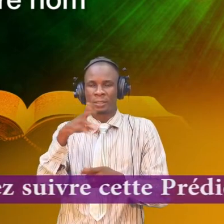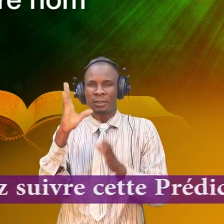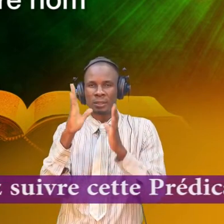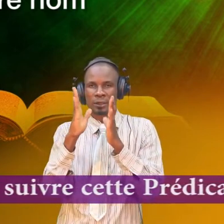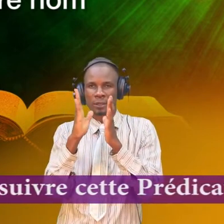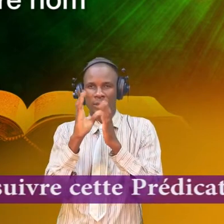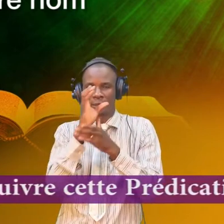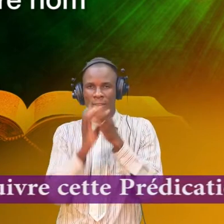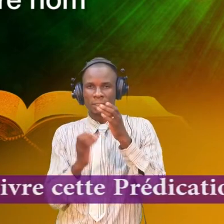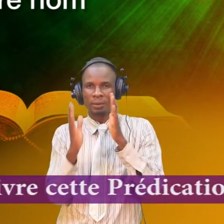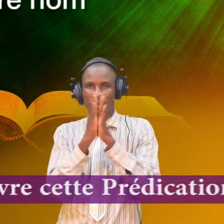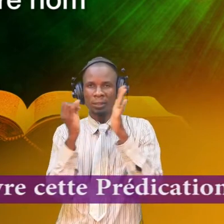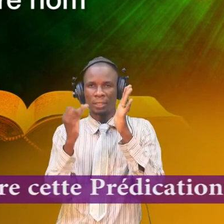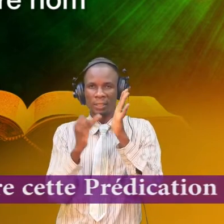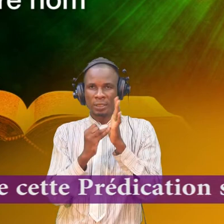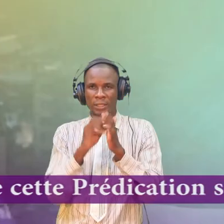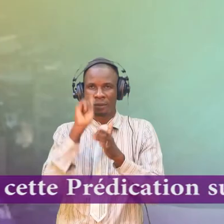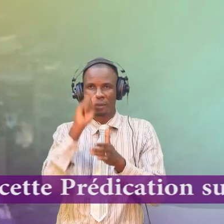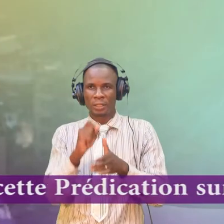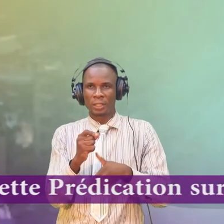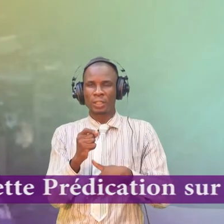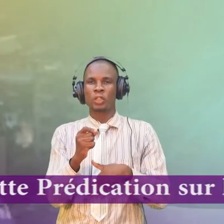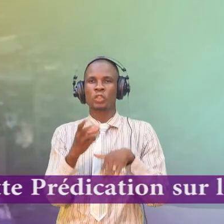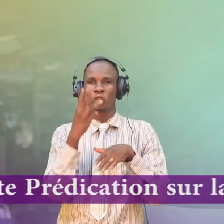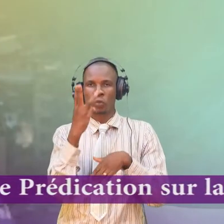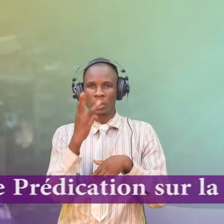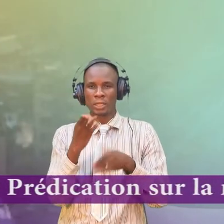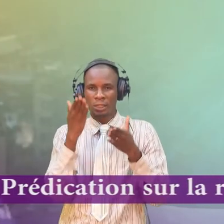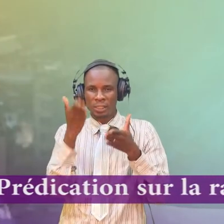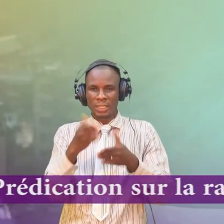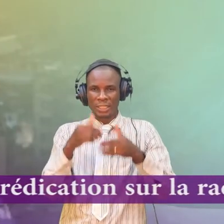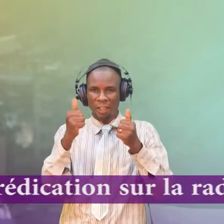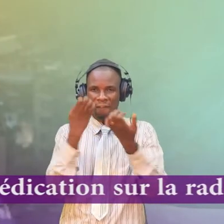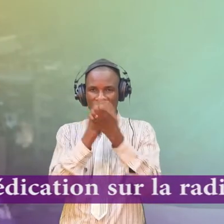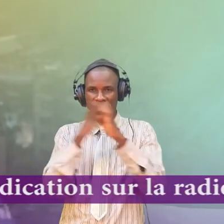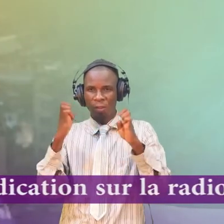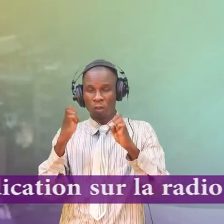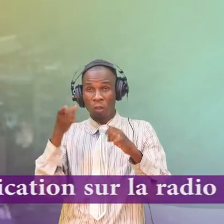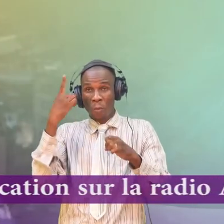waliopewa wanadamu litupasalo sisi kuokolewa kwalo.